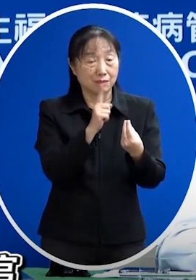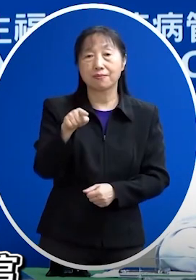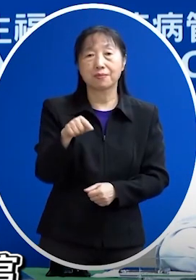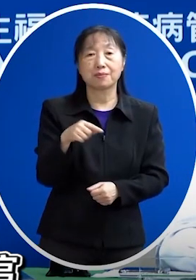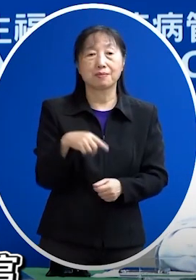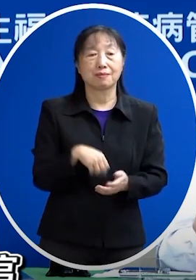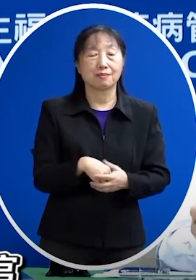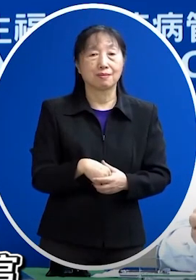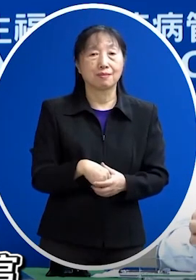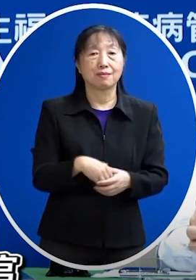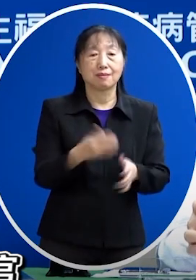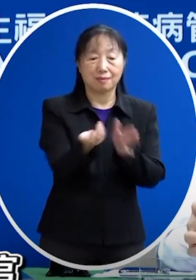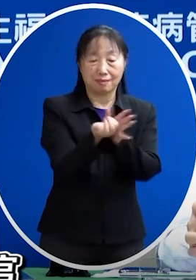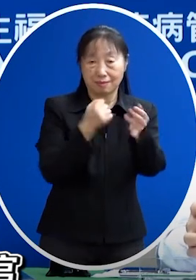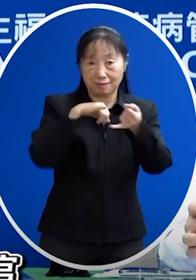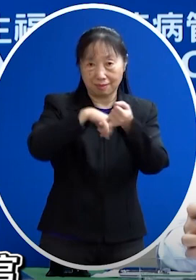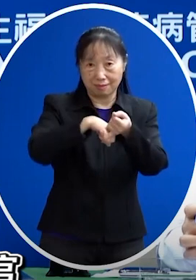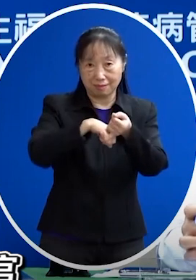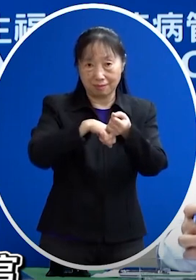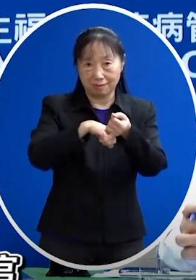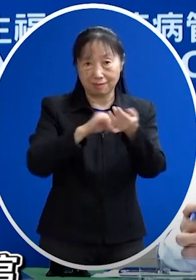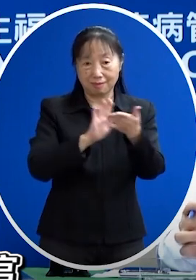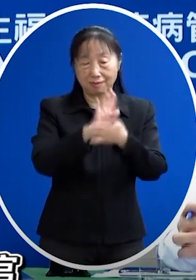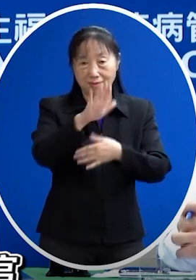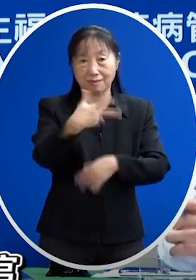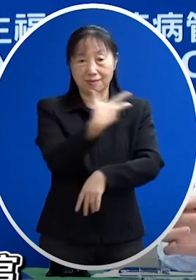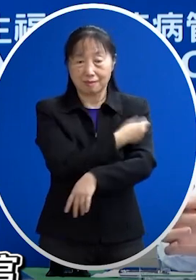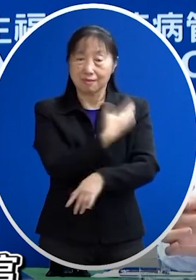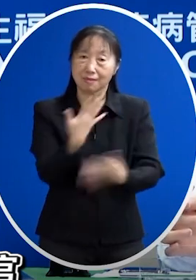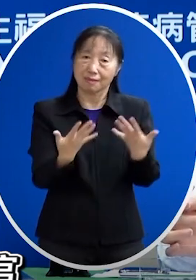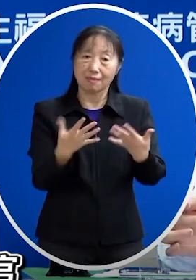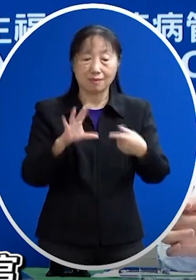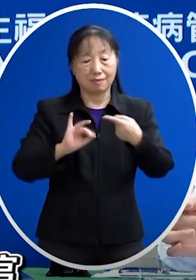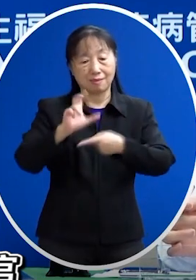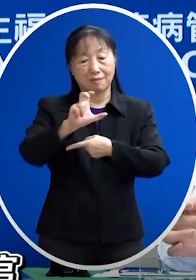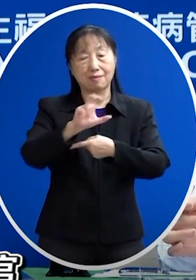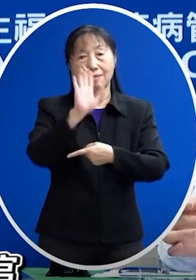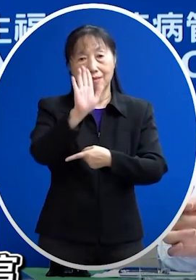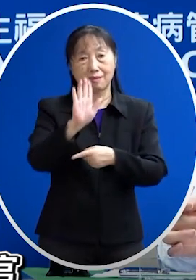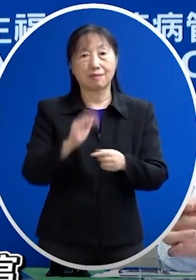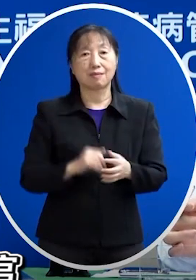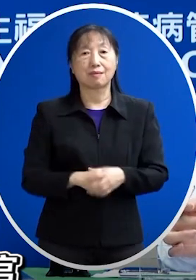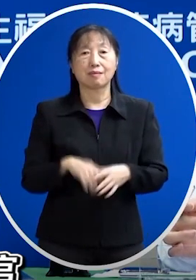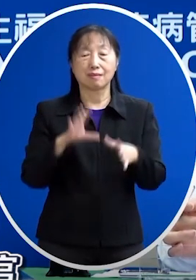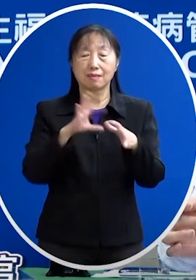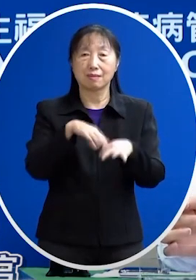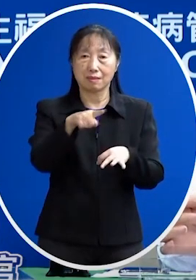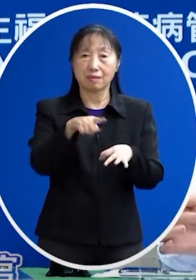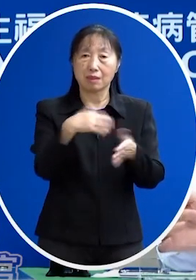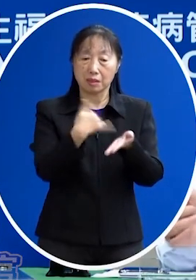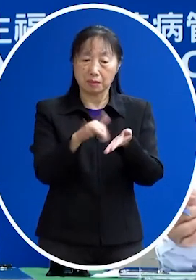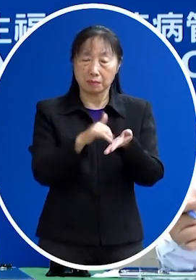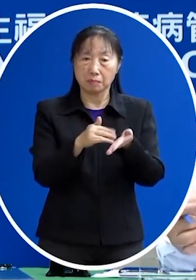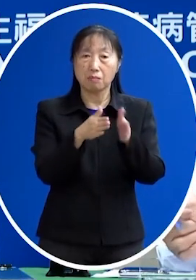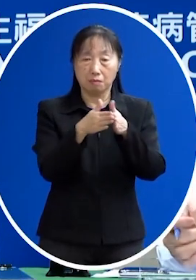品的问题，好，但预约里面哈，预约后的施打也有到70%，好，所以基本上是有